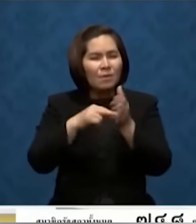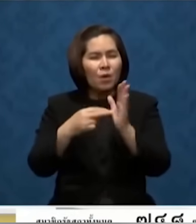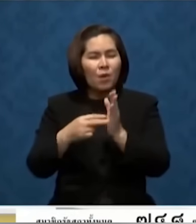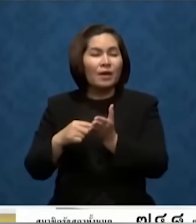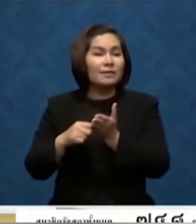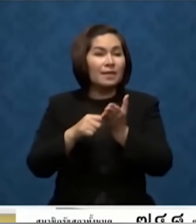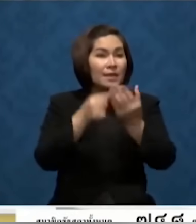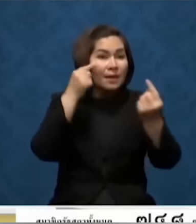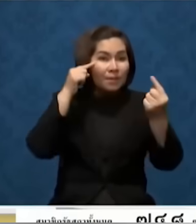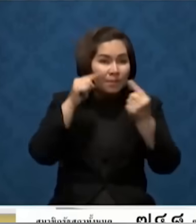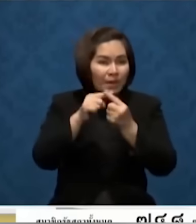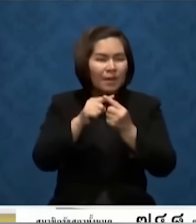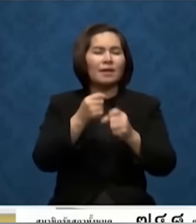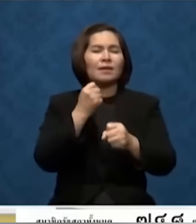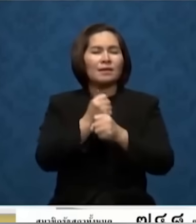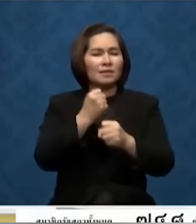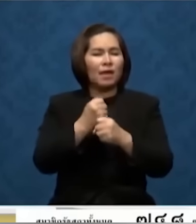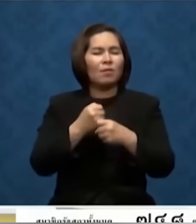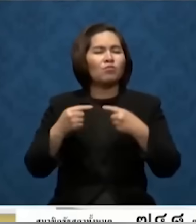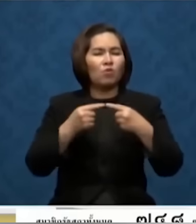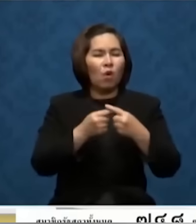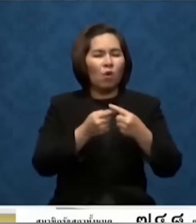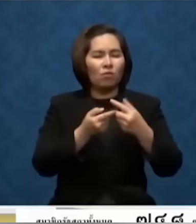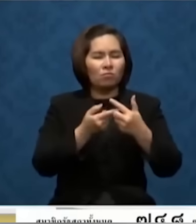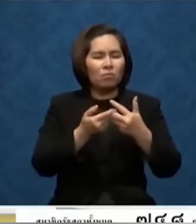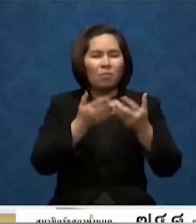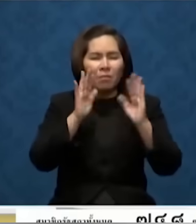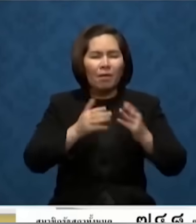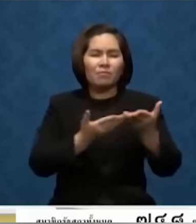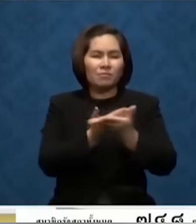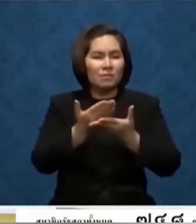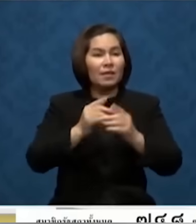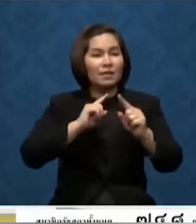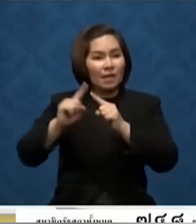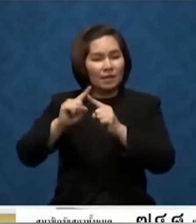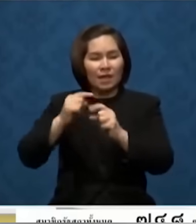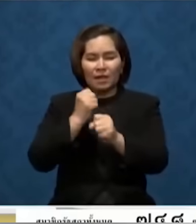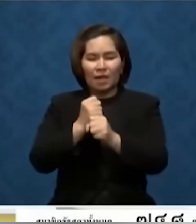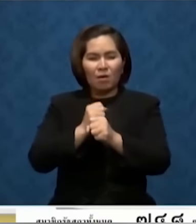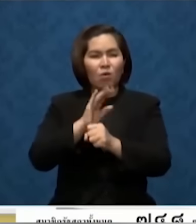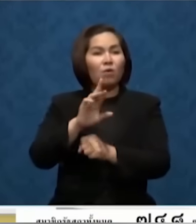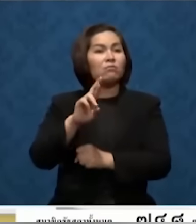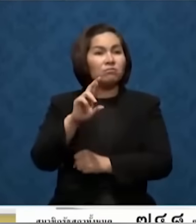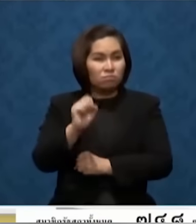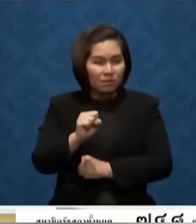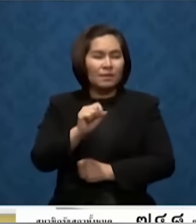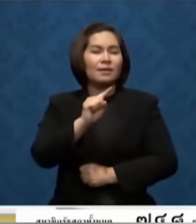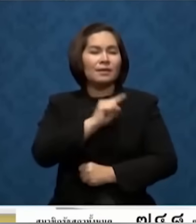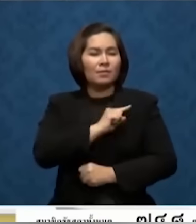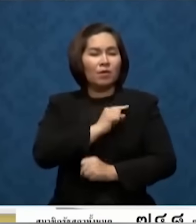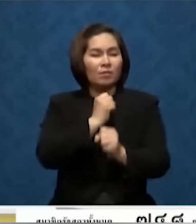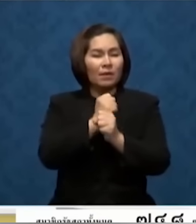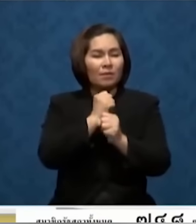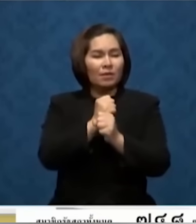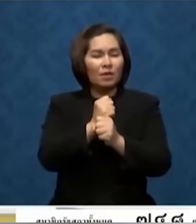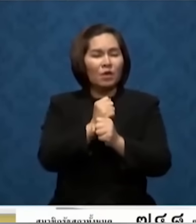พื่อให้มีการดำเนินการอย่างหนึ่งอย่างใดในกิจการของสภาที่ทำหน้าที่นิติบัญญั